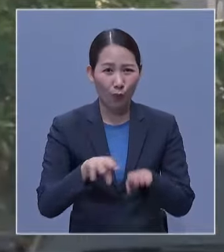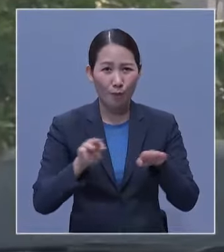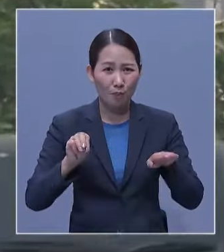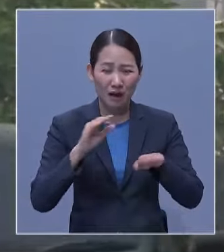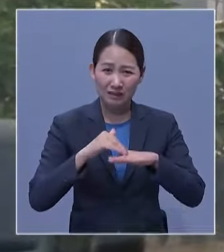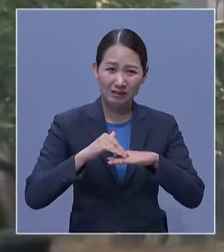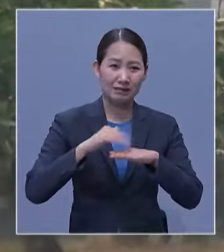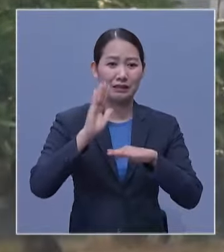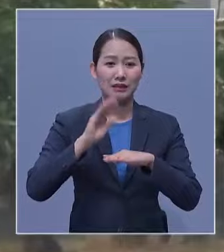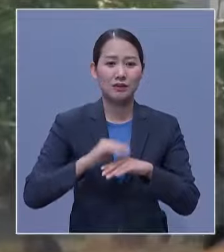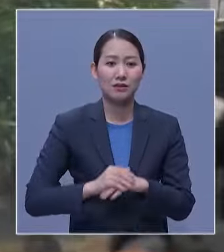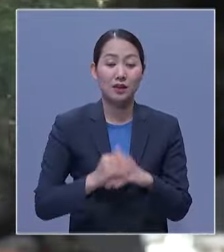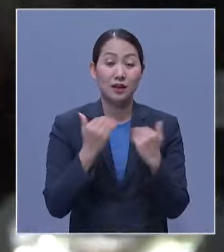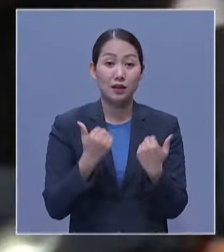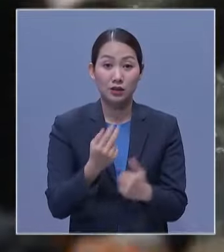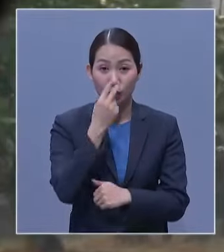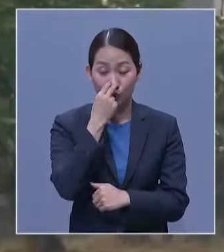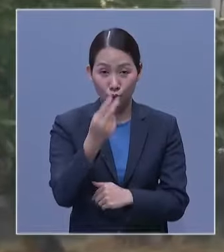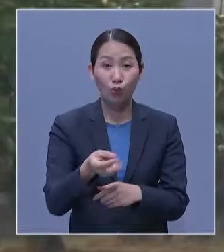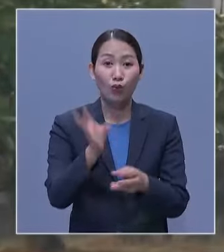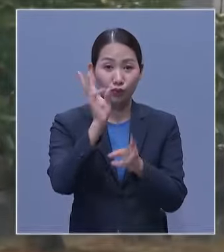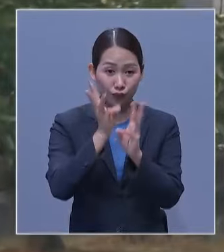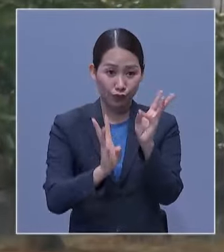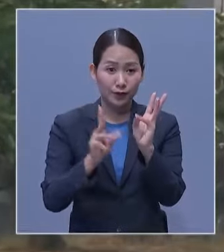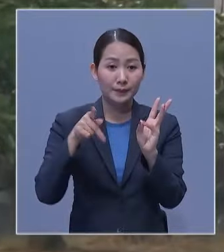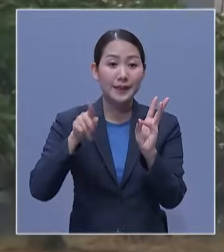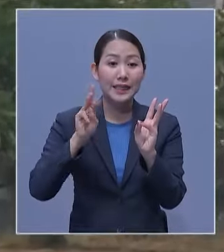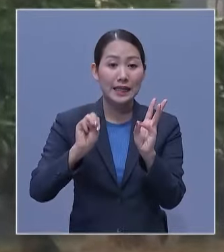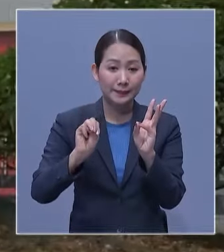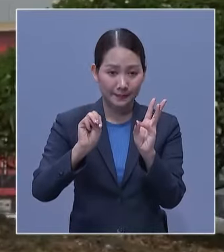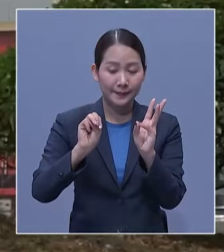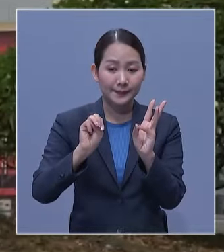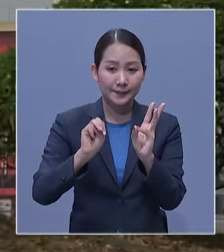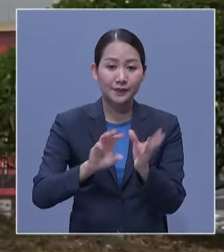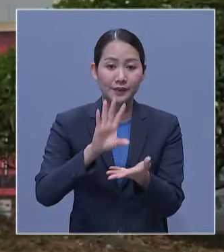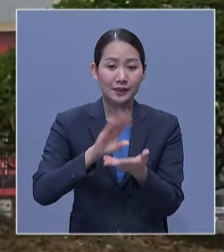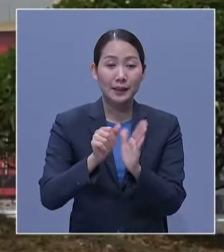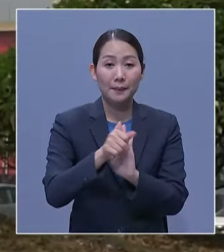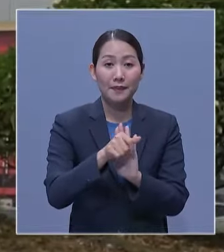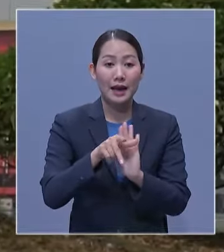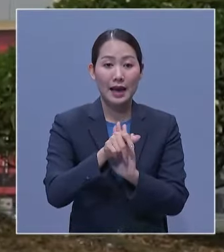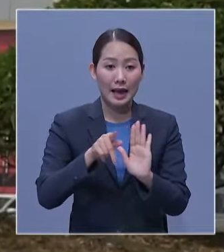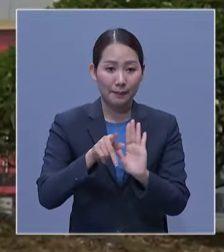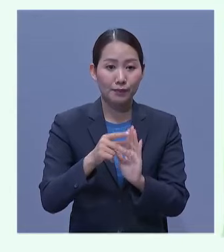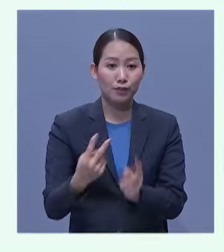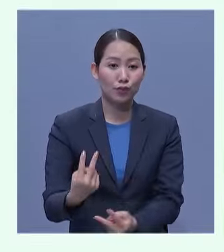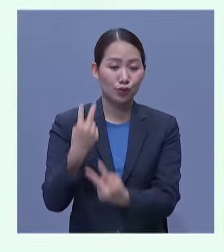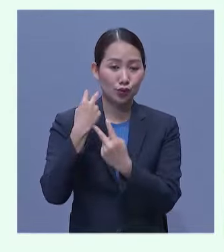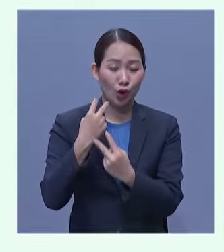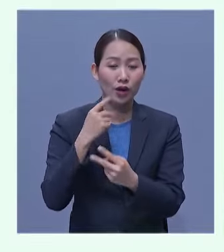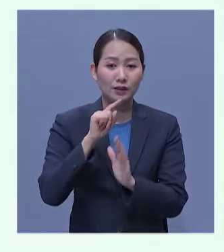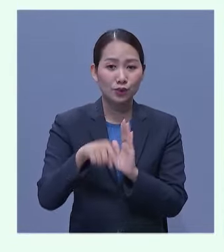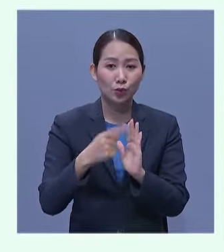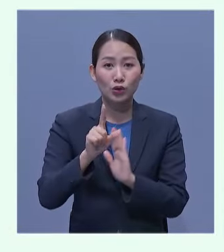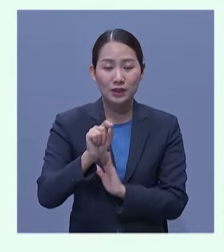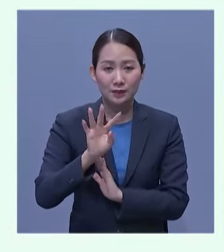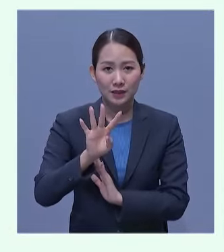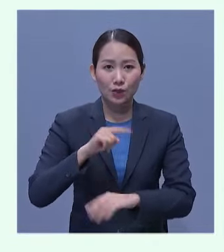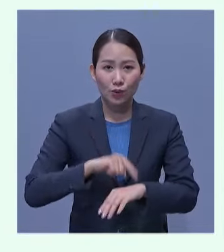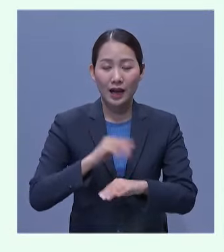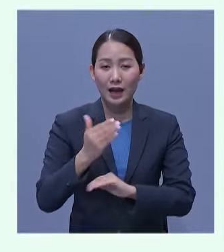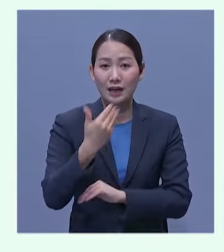ค่าฝุ่นกันหน่อยคุณจรท่านผู้ชมจากแอปพลิเคชันเช็คฝุ่นนะครับซึ่งเป็นค่าฝุ่นสะสม 24ชมงณเวลา 9นที่ผ่านมา